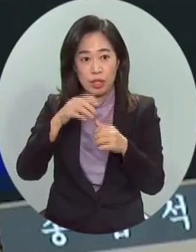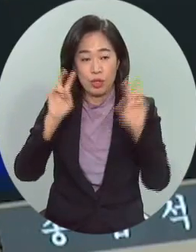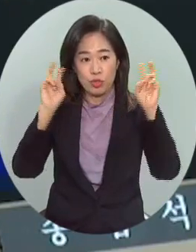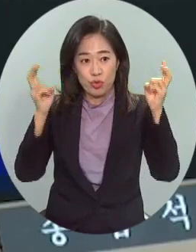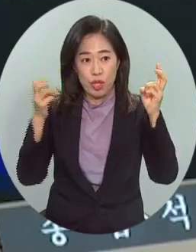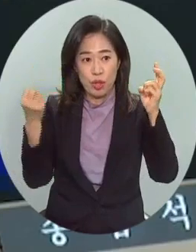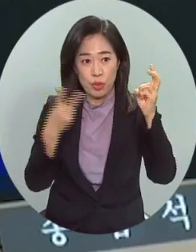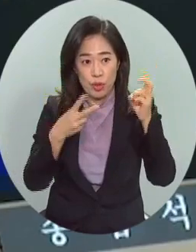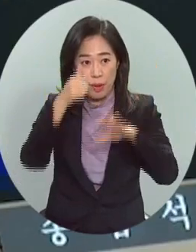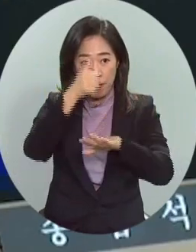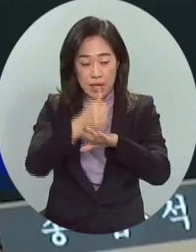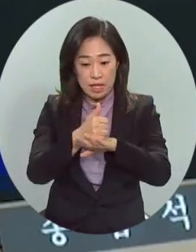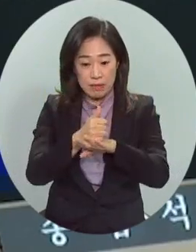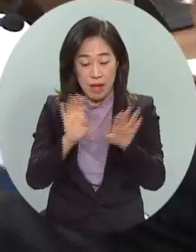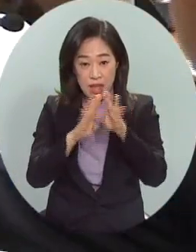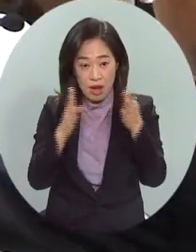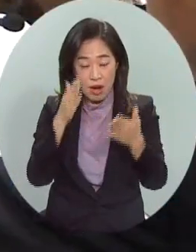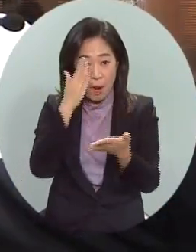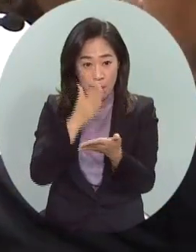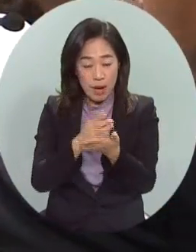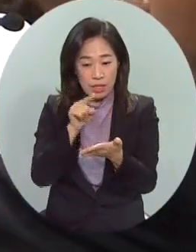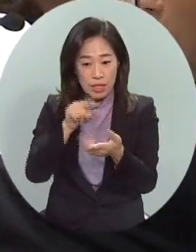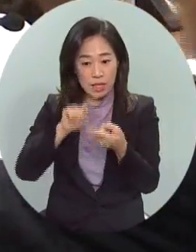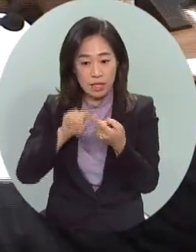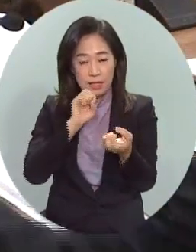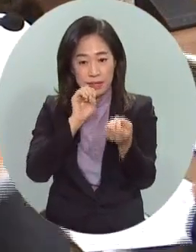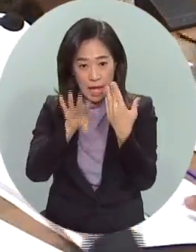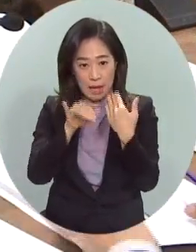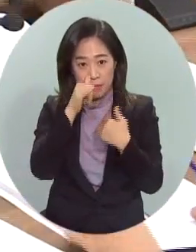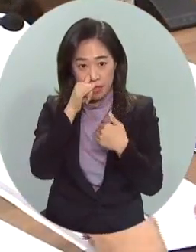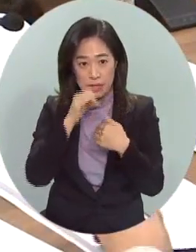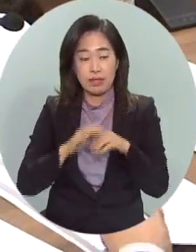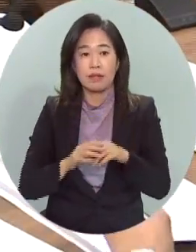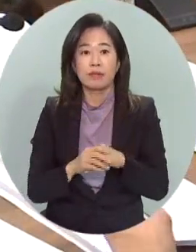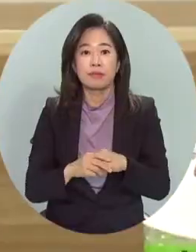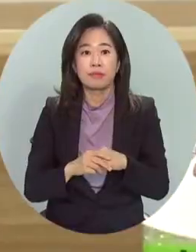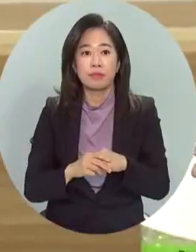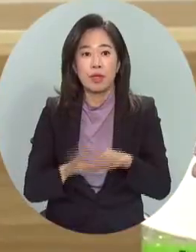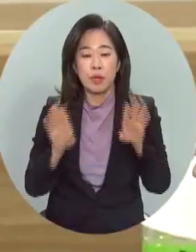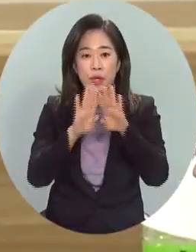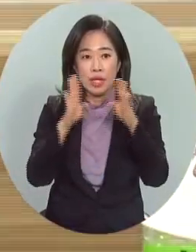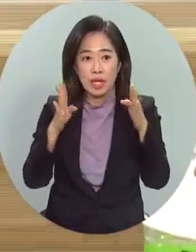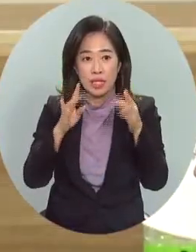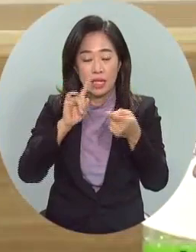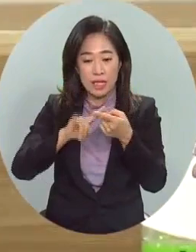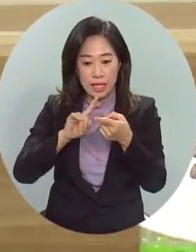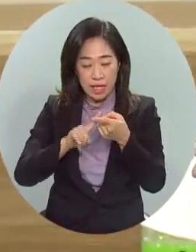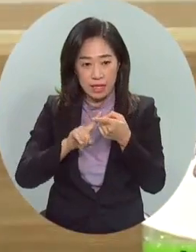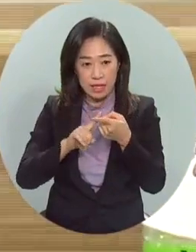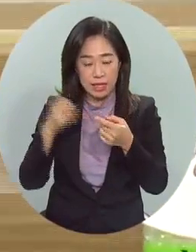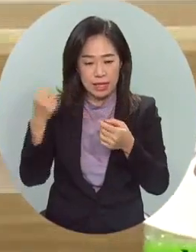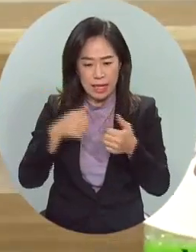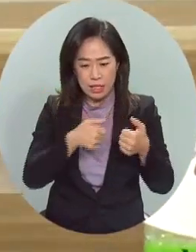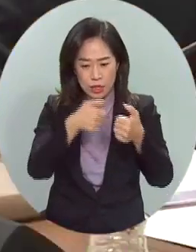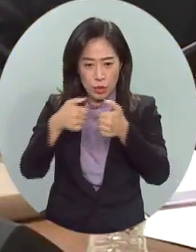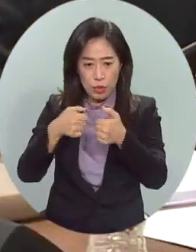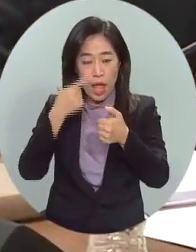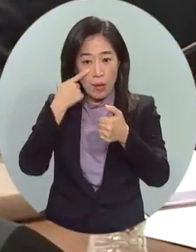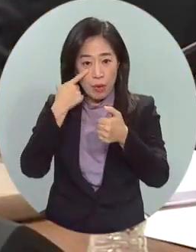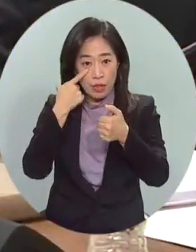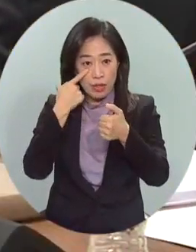최종적으로 결정된다는 말씀을 드립니다 전원위원회 회의를 열고 개최여부를 다시 논의해 보겠다는 입장이었지만